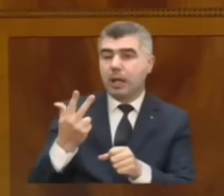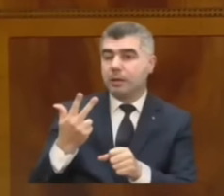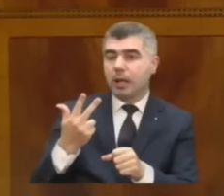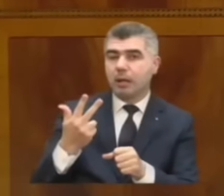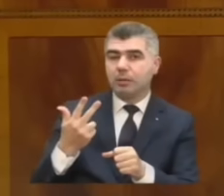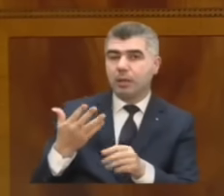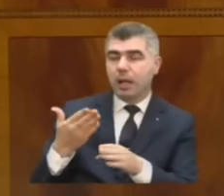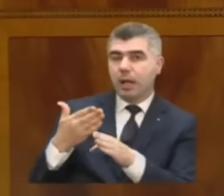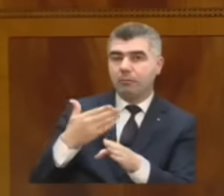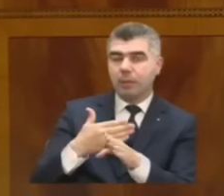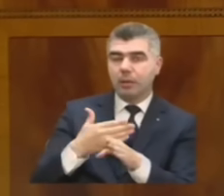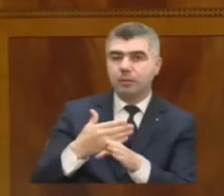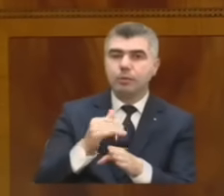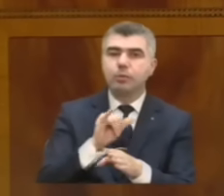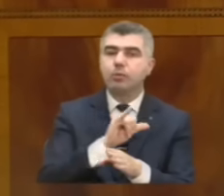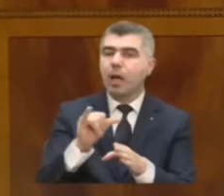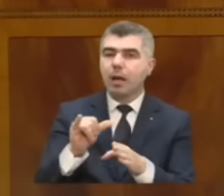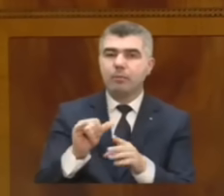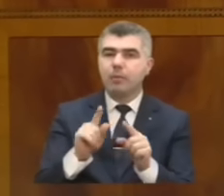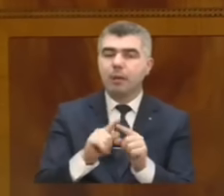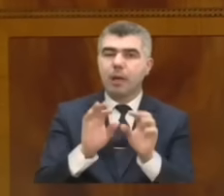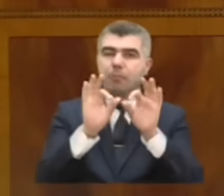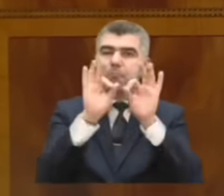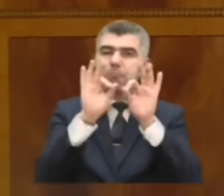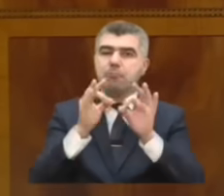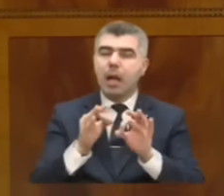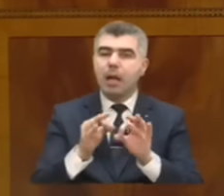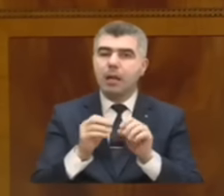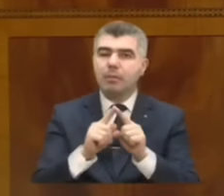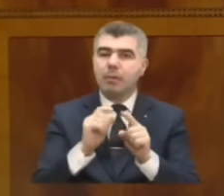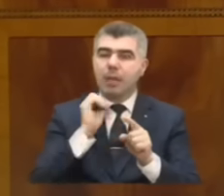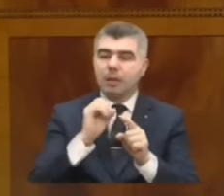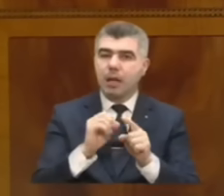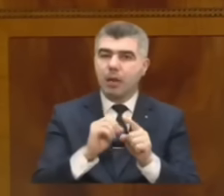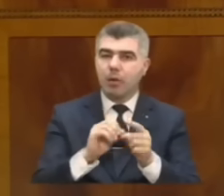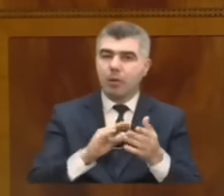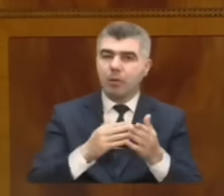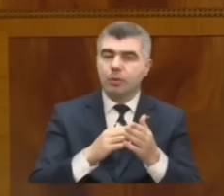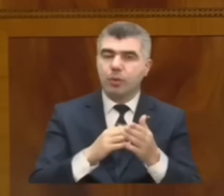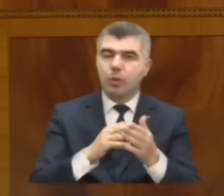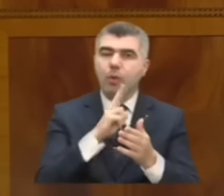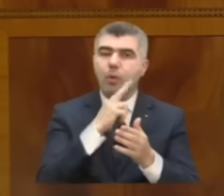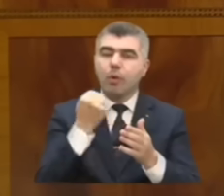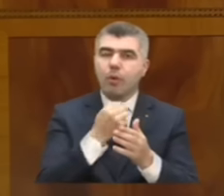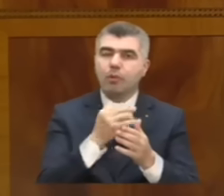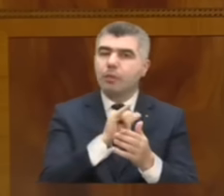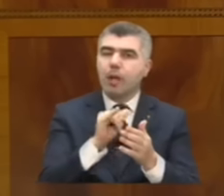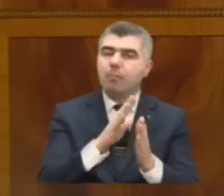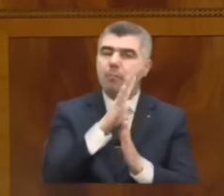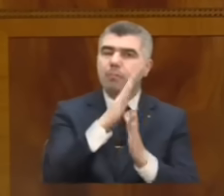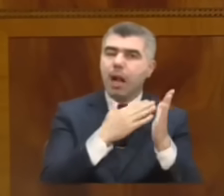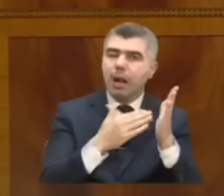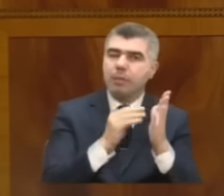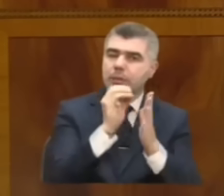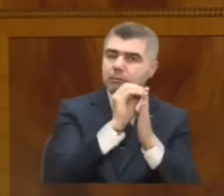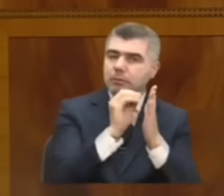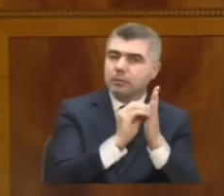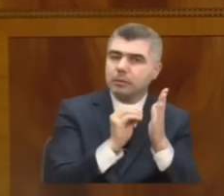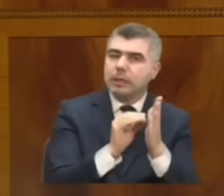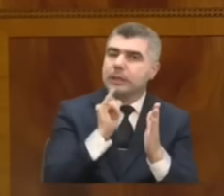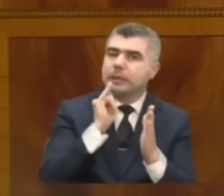وجود للترجمة المالية للالتزامات الحكومية والاكتفاء ببرمجة نفس البرامج المحدودة